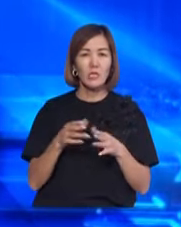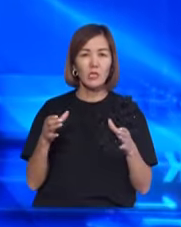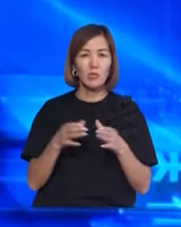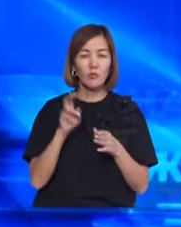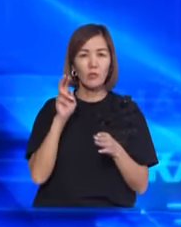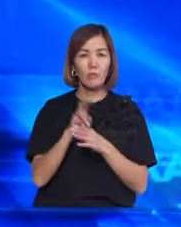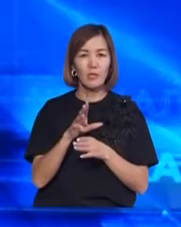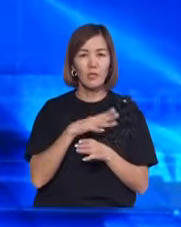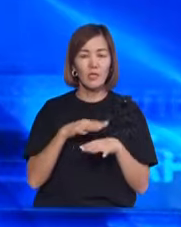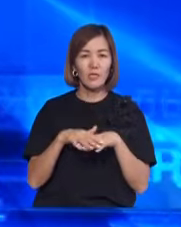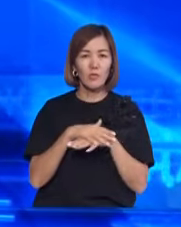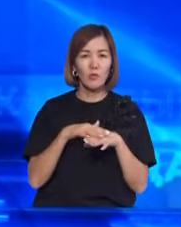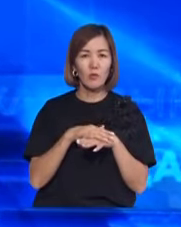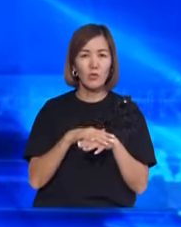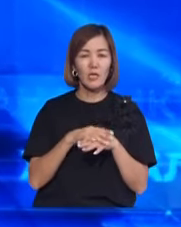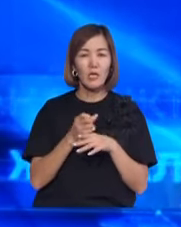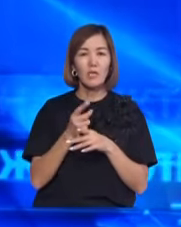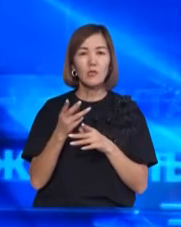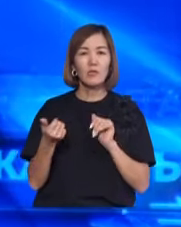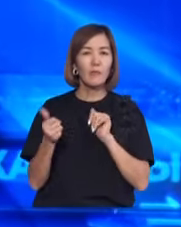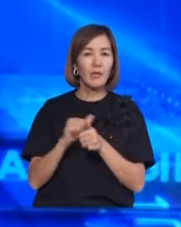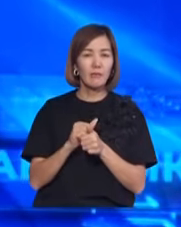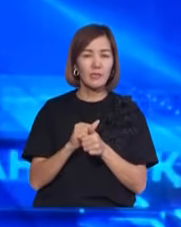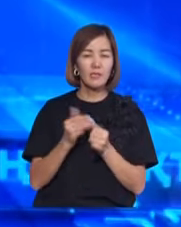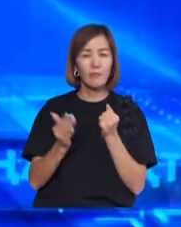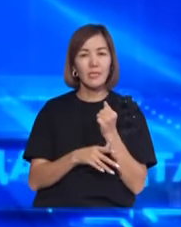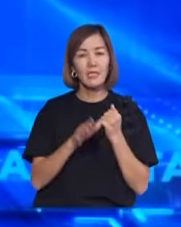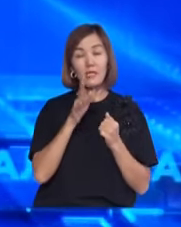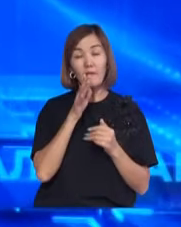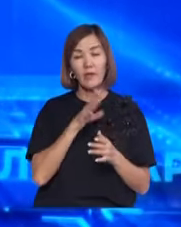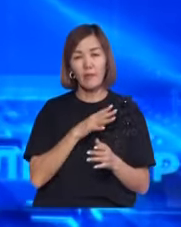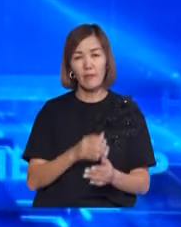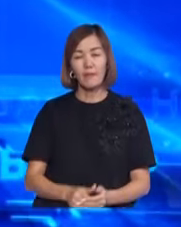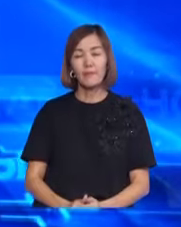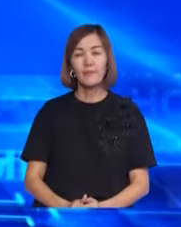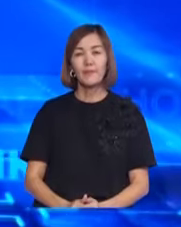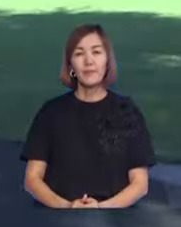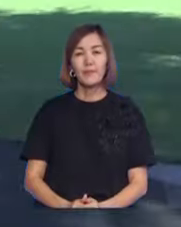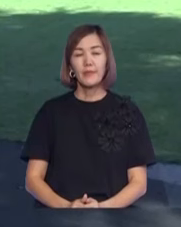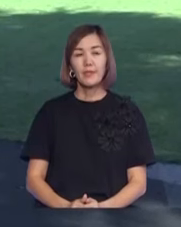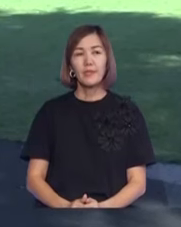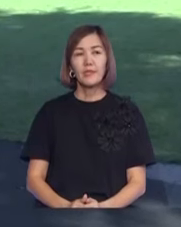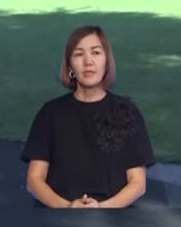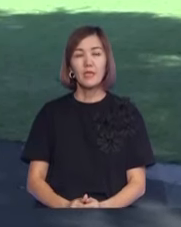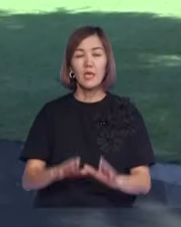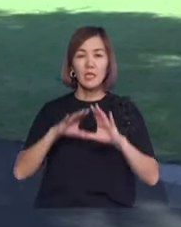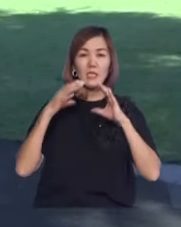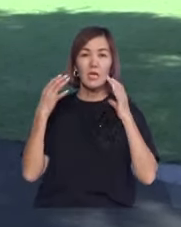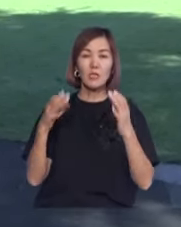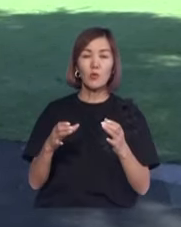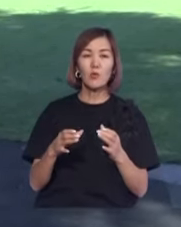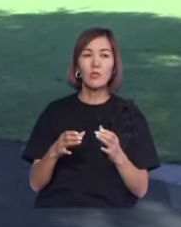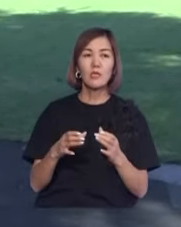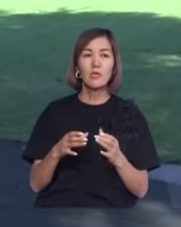съемочная группа побывала в населенном пункте и узнала, насколько он преобразился за последнее время. Стадион имени